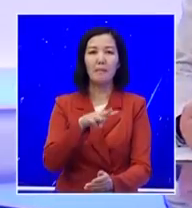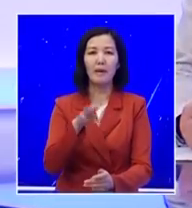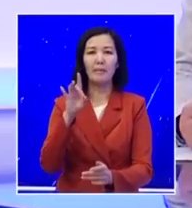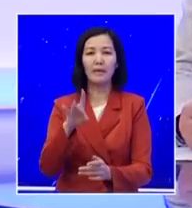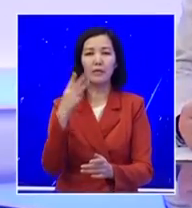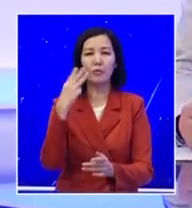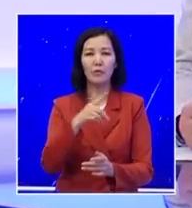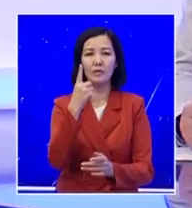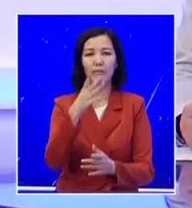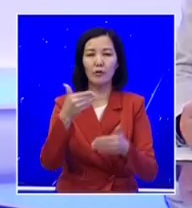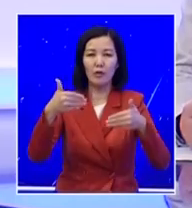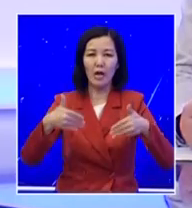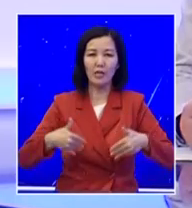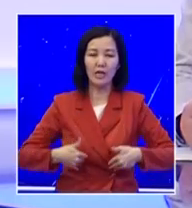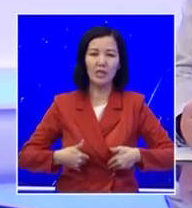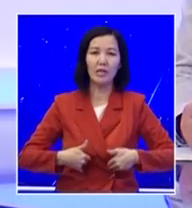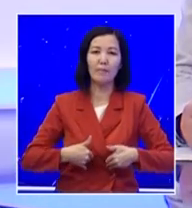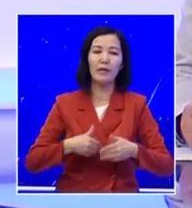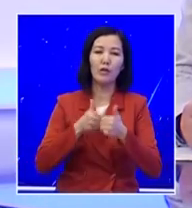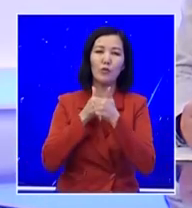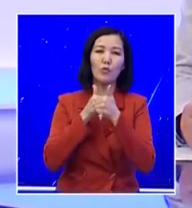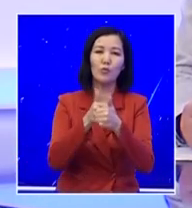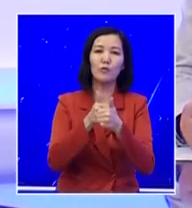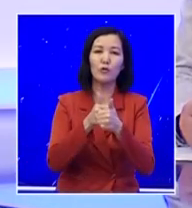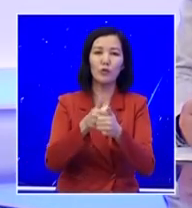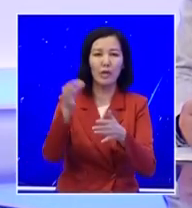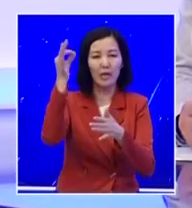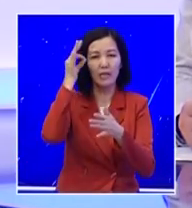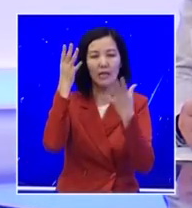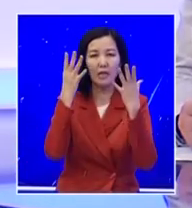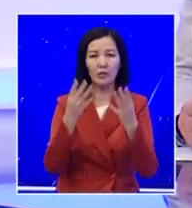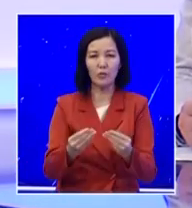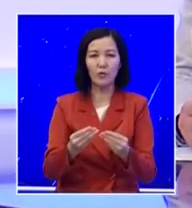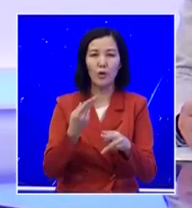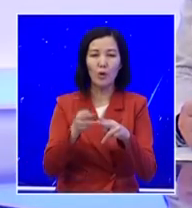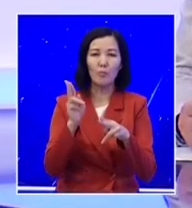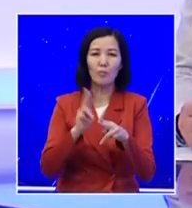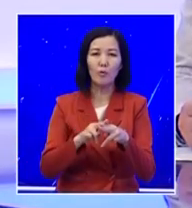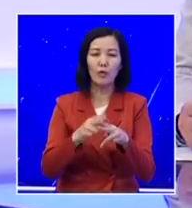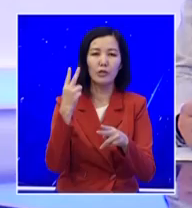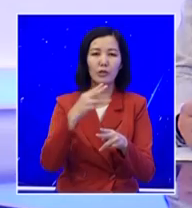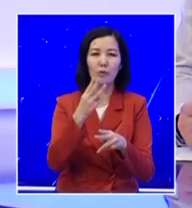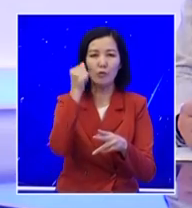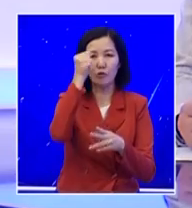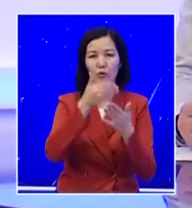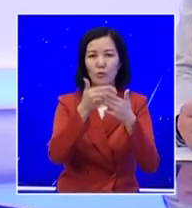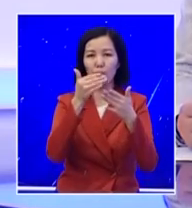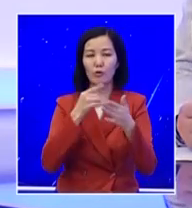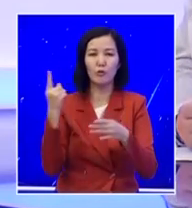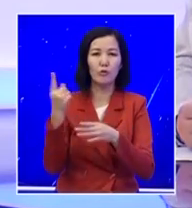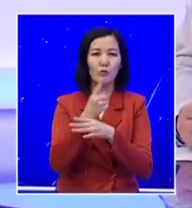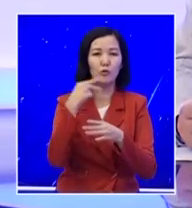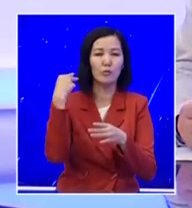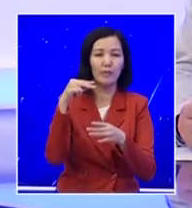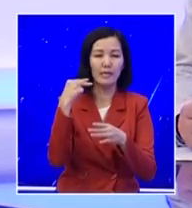Мамырдың 31-і ашаршылық пен саяси қуғын-сүргін құрбандарын еске алатын күн. Бұл атаулы дата осыдан 23 жыл бұрын тұңғыш